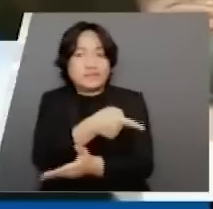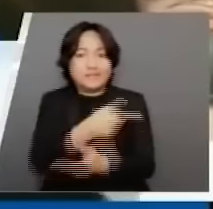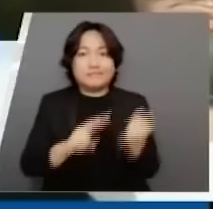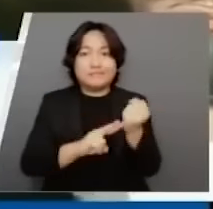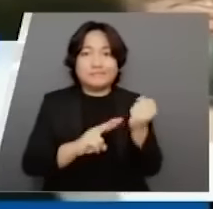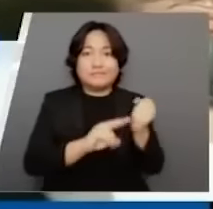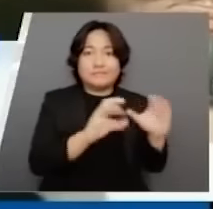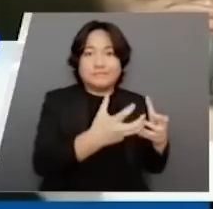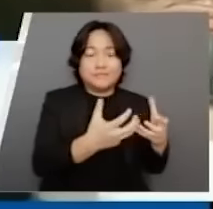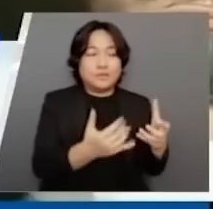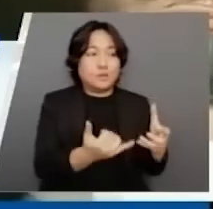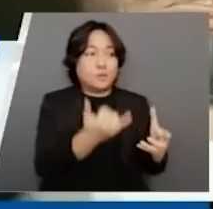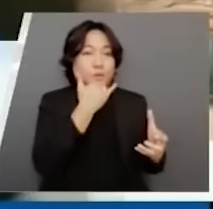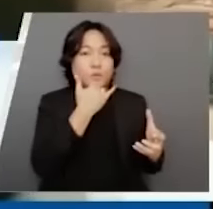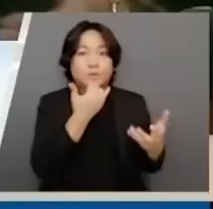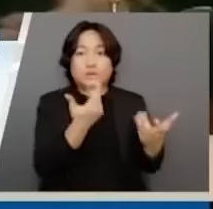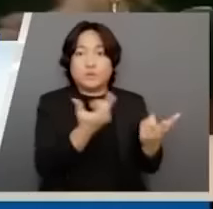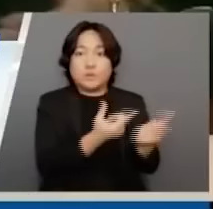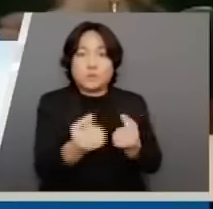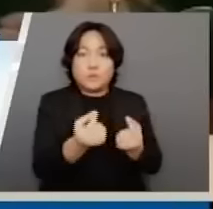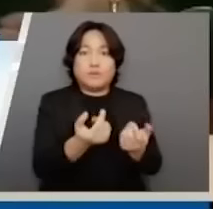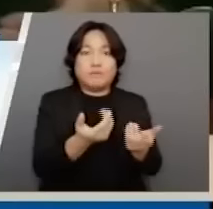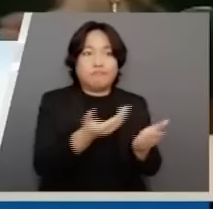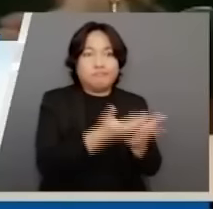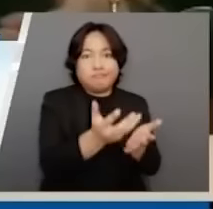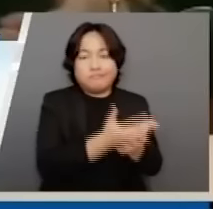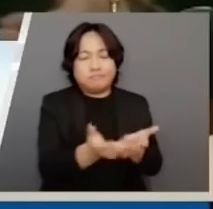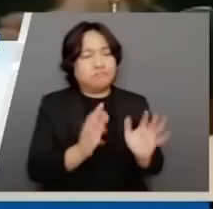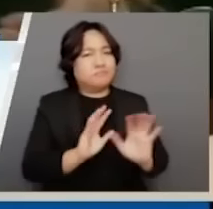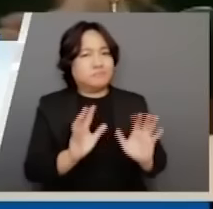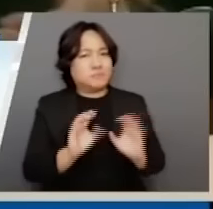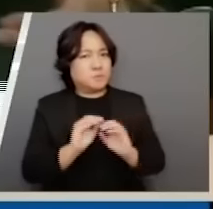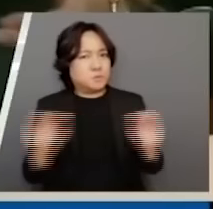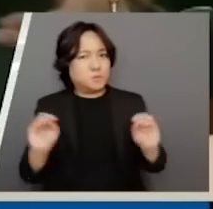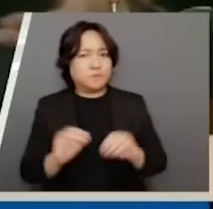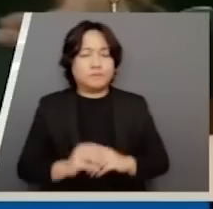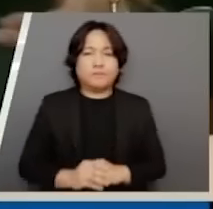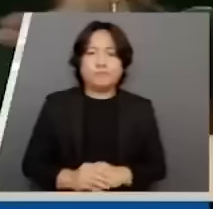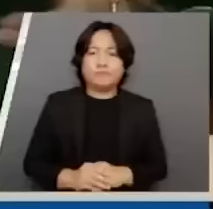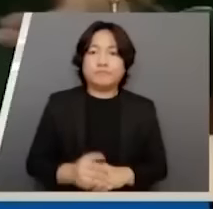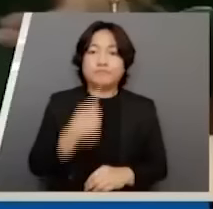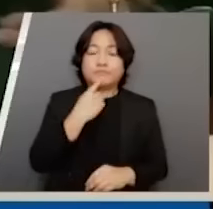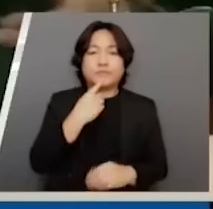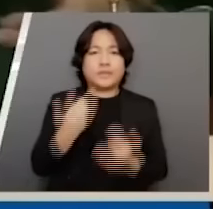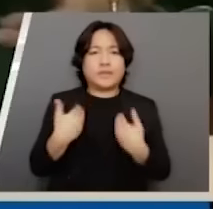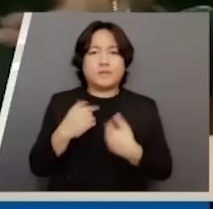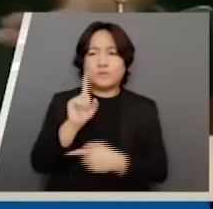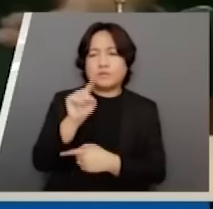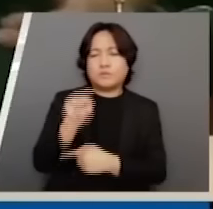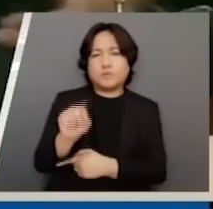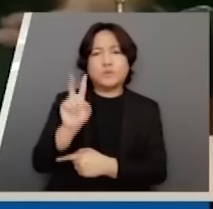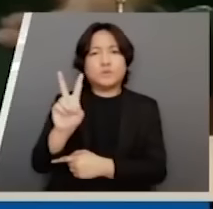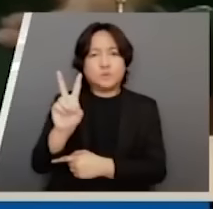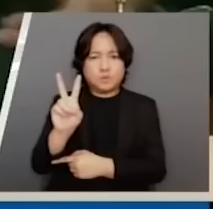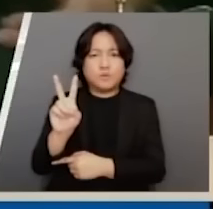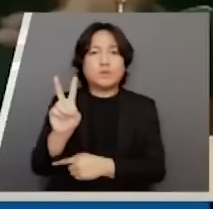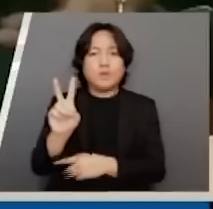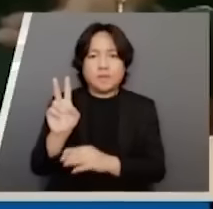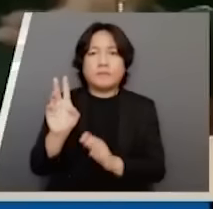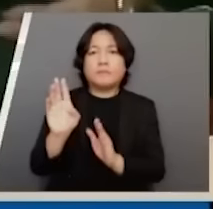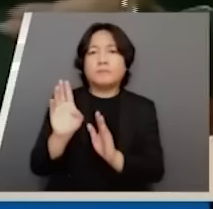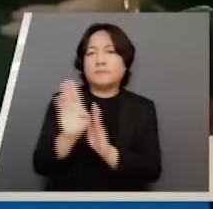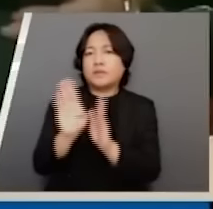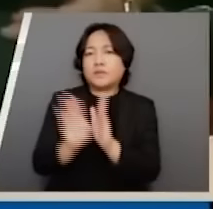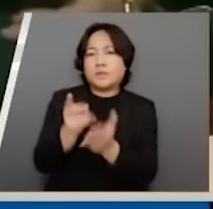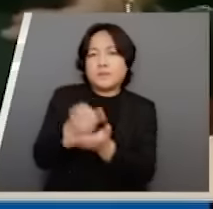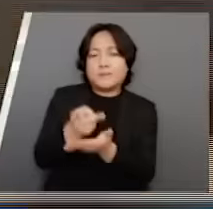ng liderato ng Kamara nitong Setyembre, inilipat nila sa ibang ahensya ang mahigit 1.2 billion pesos na natapyas mula sa panukalang